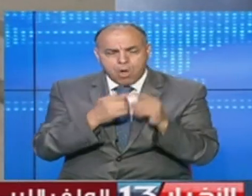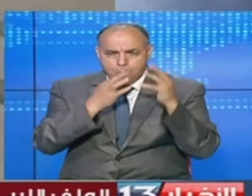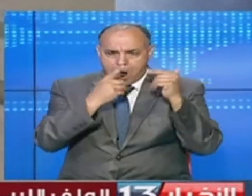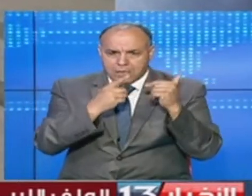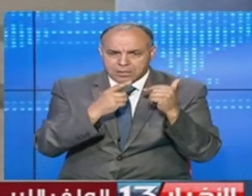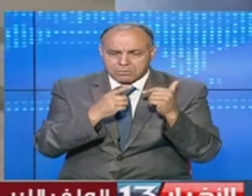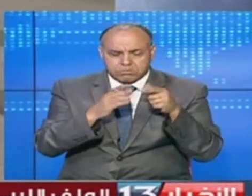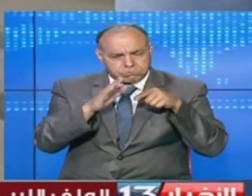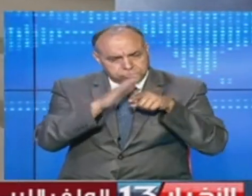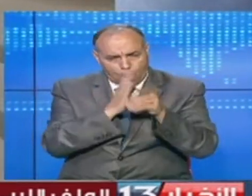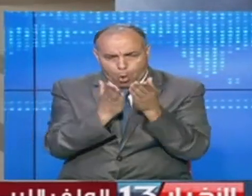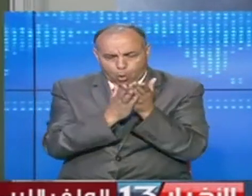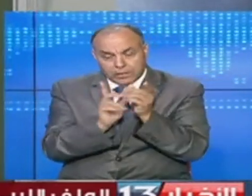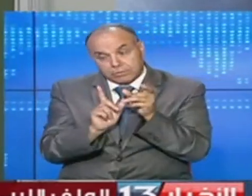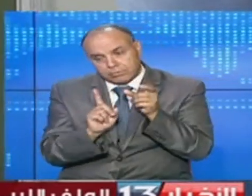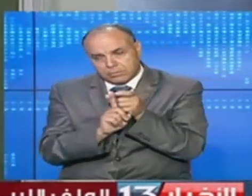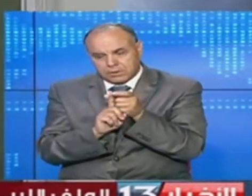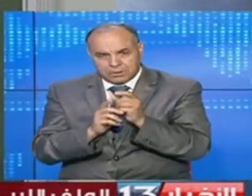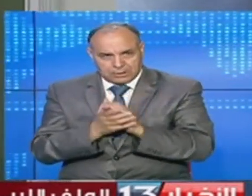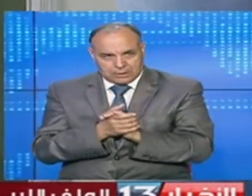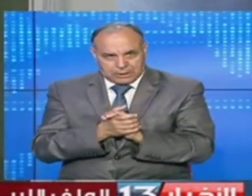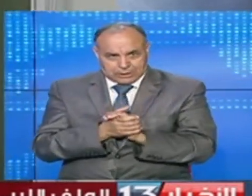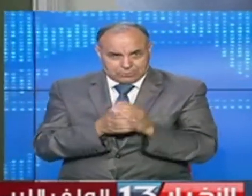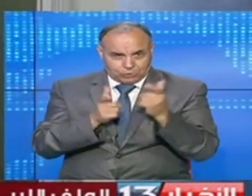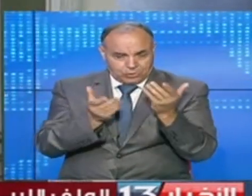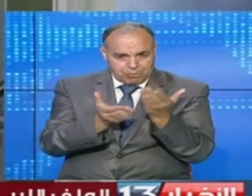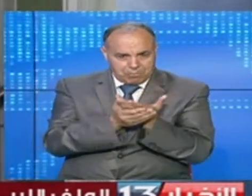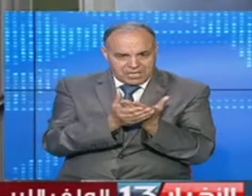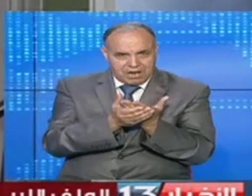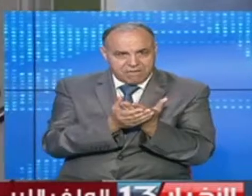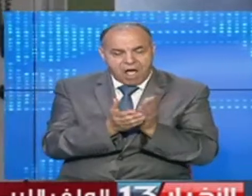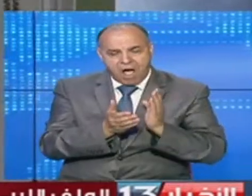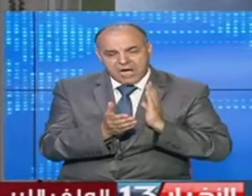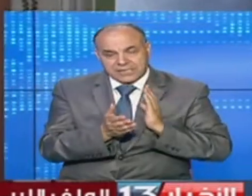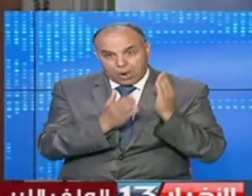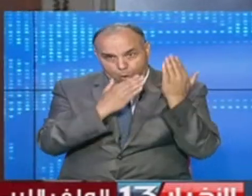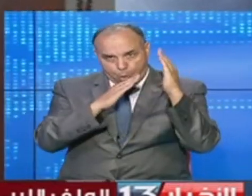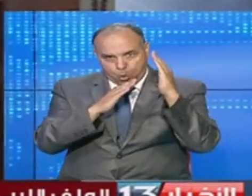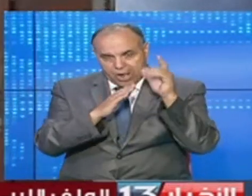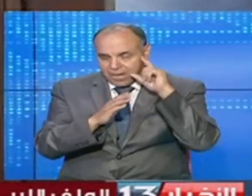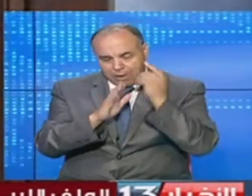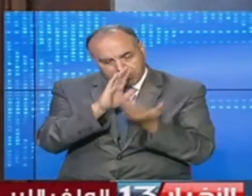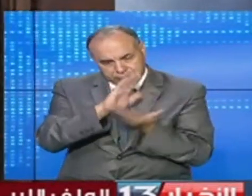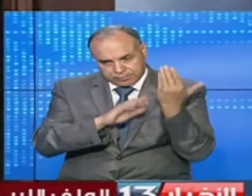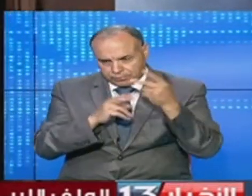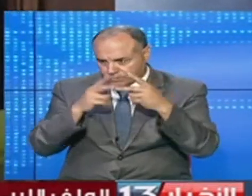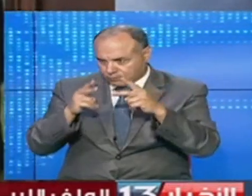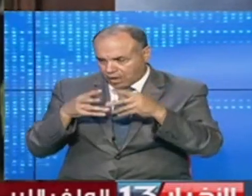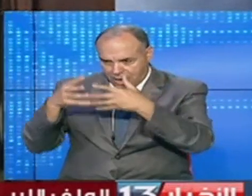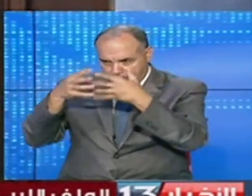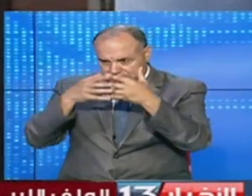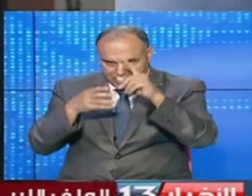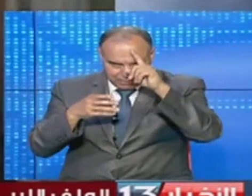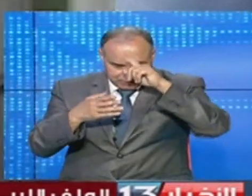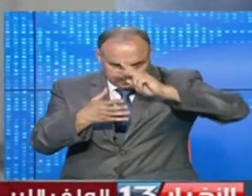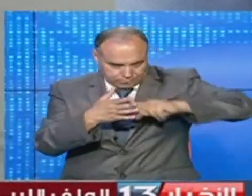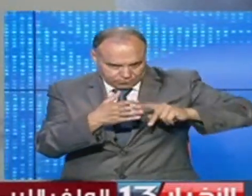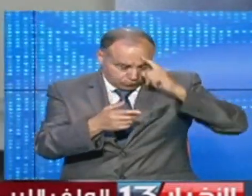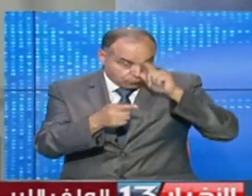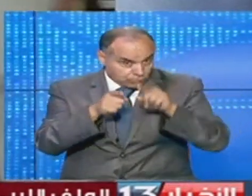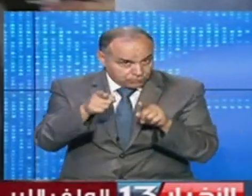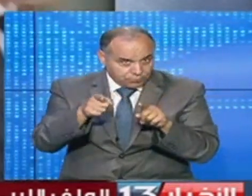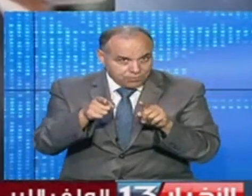منتهكي حقوق الانسان ويحظى ملف خروج القوات الاجنبيه من ليبيا بتوافق امريكي الماني كبير